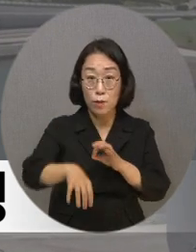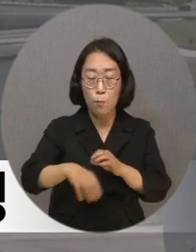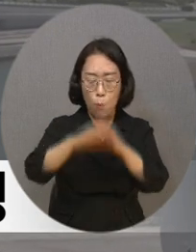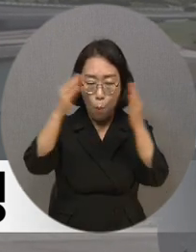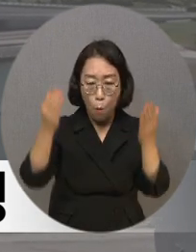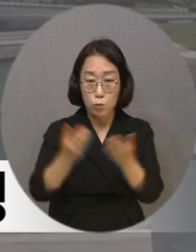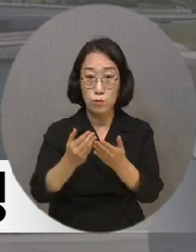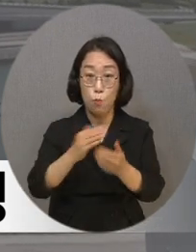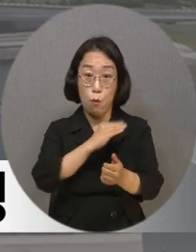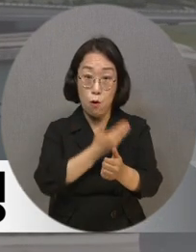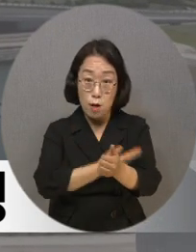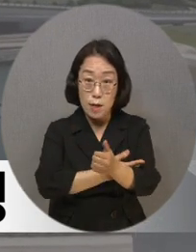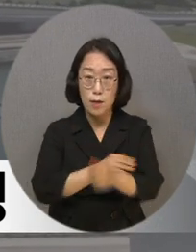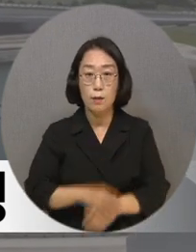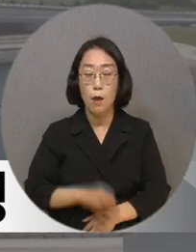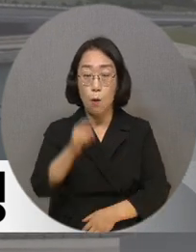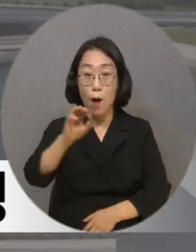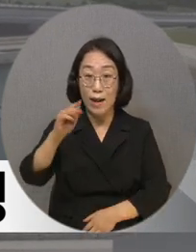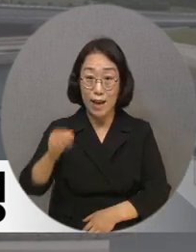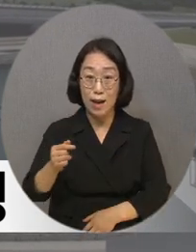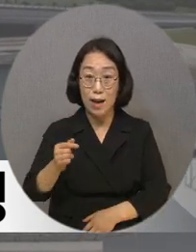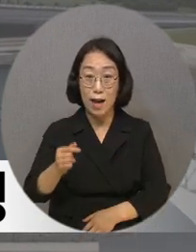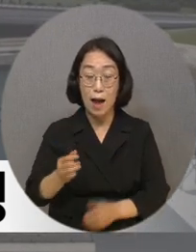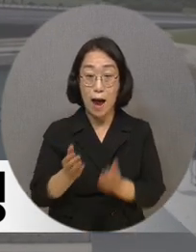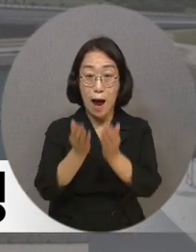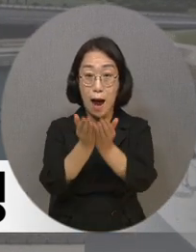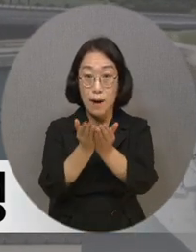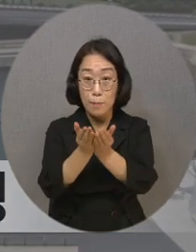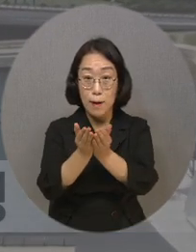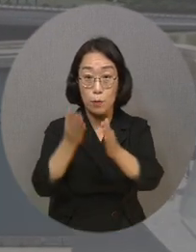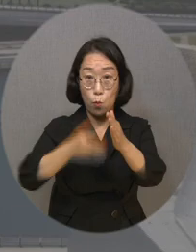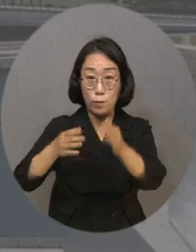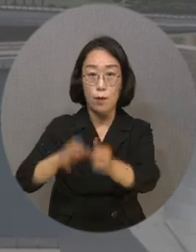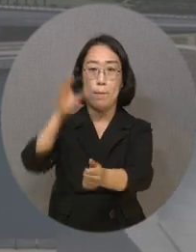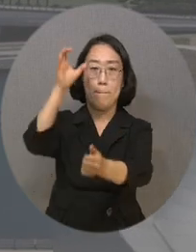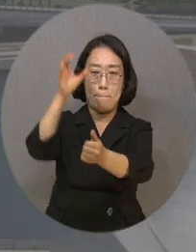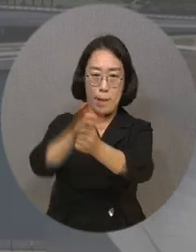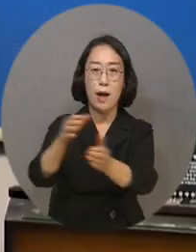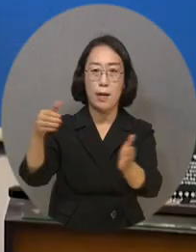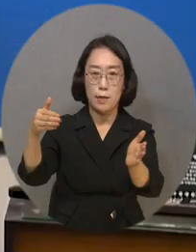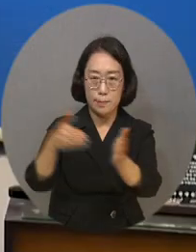권리와 의무를 여수광양항만공사로 승계하는 방안을 확정했습니다.